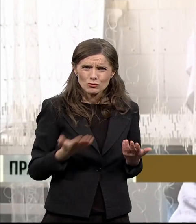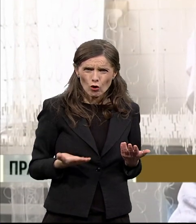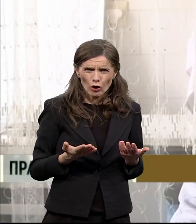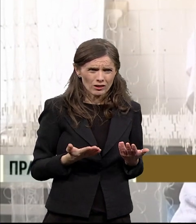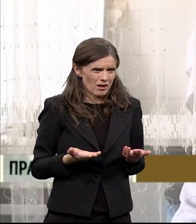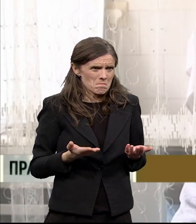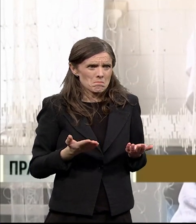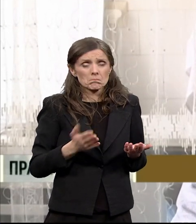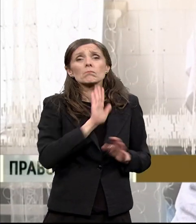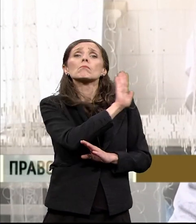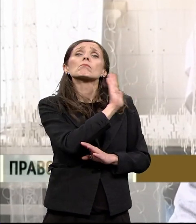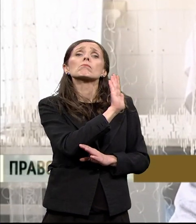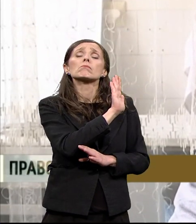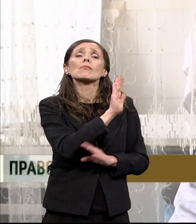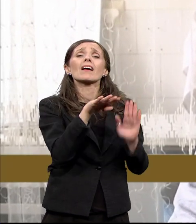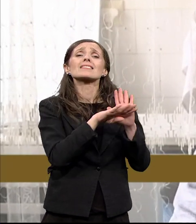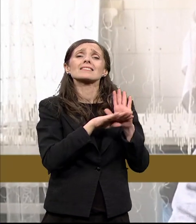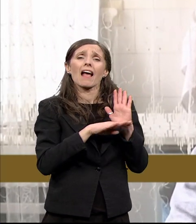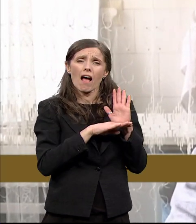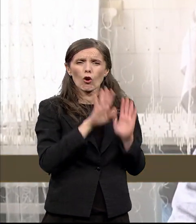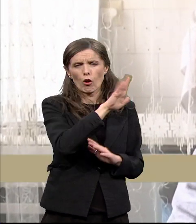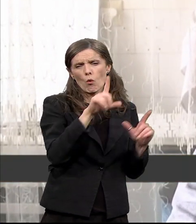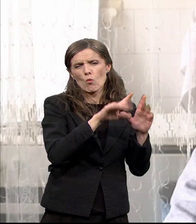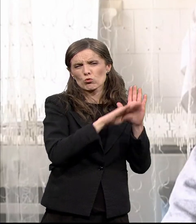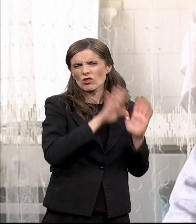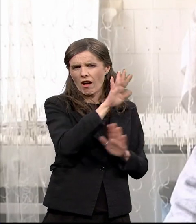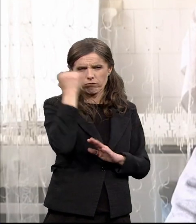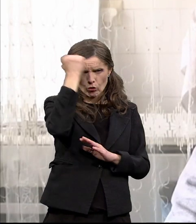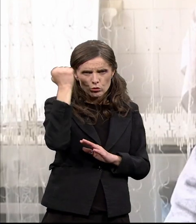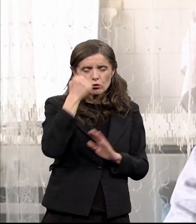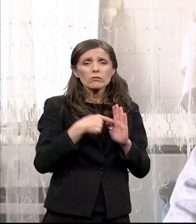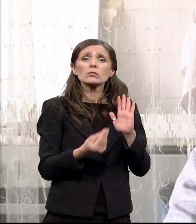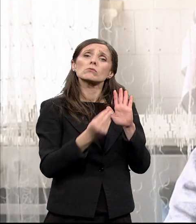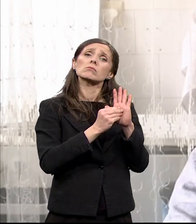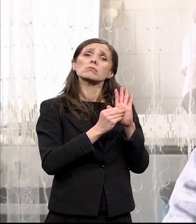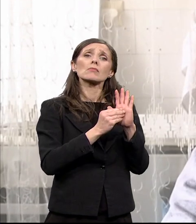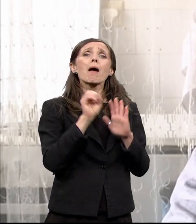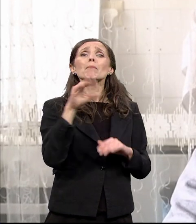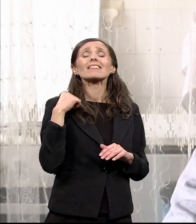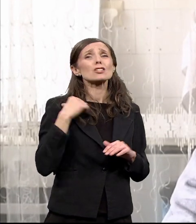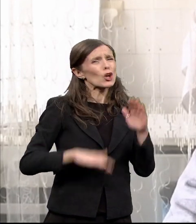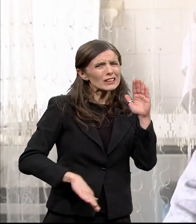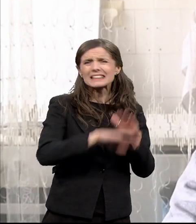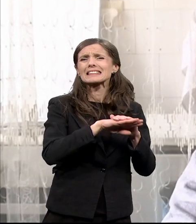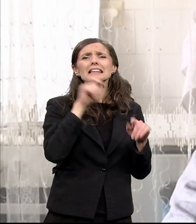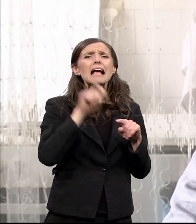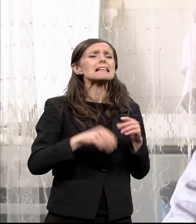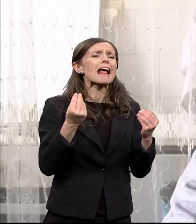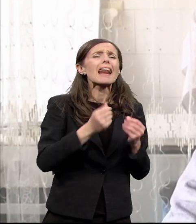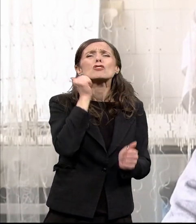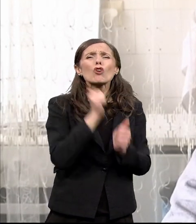kako, po njihovom zakonu i ustavu njihovom kosovskom, 15 godina je najveća kazna za bilo kakav